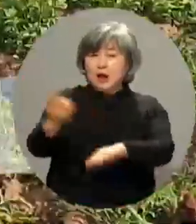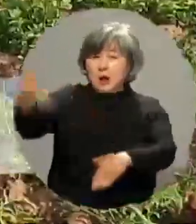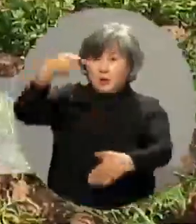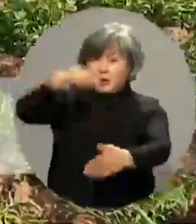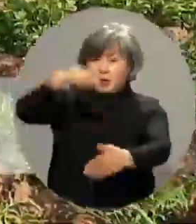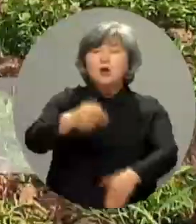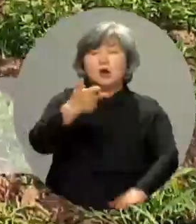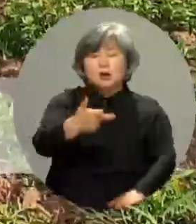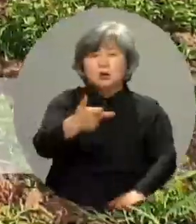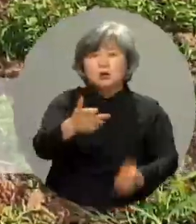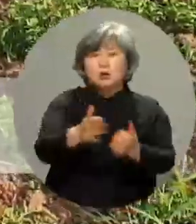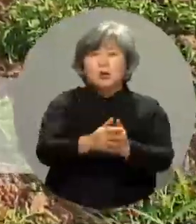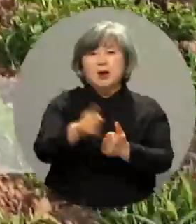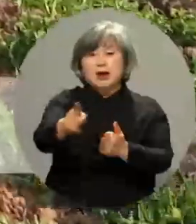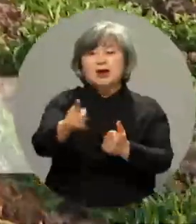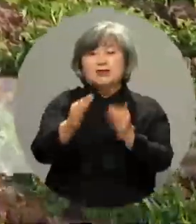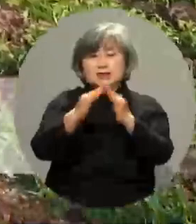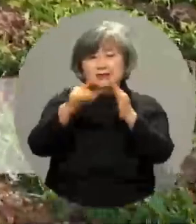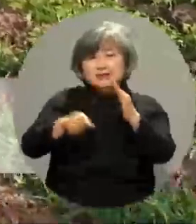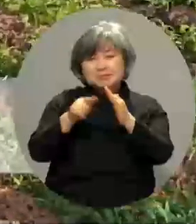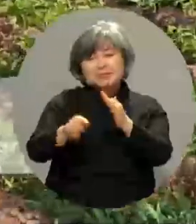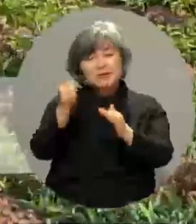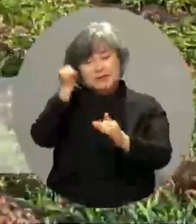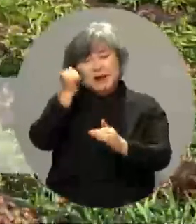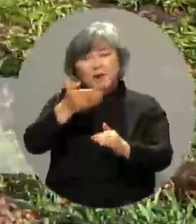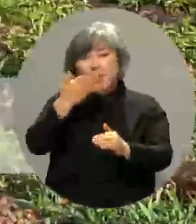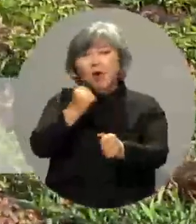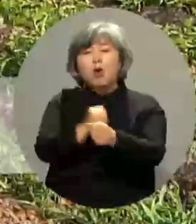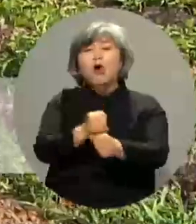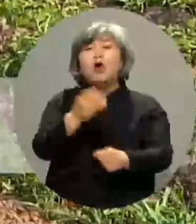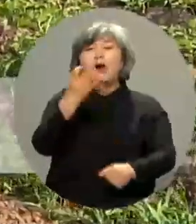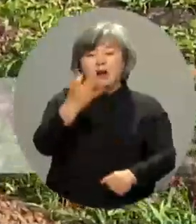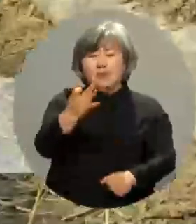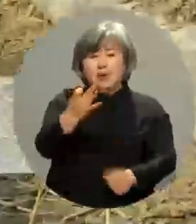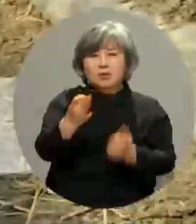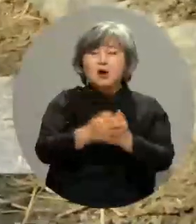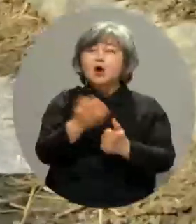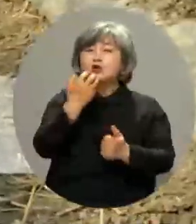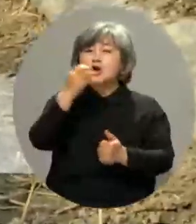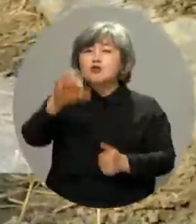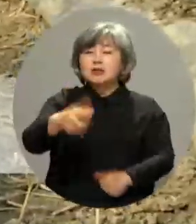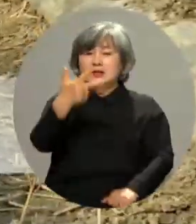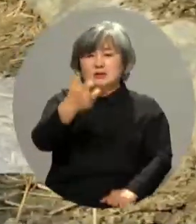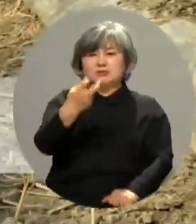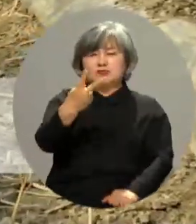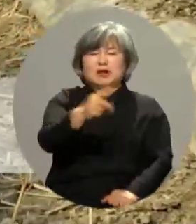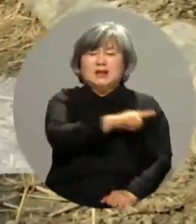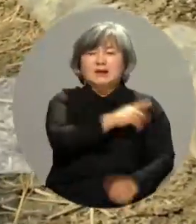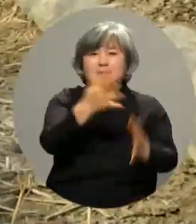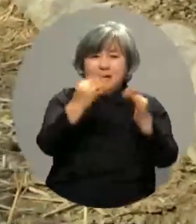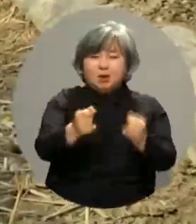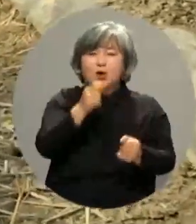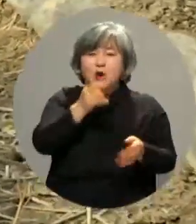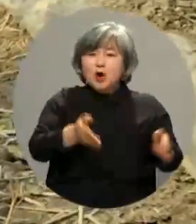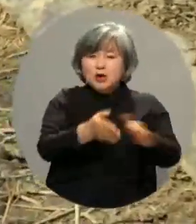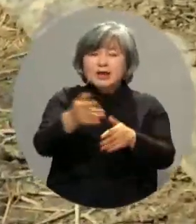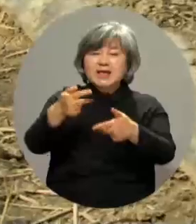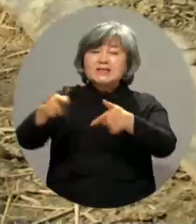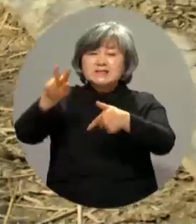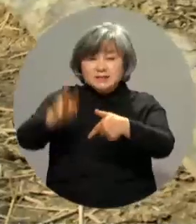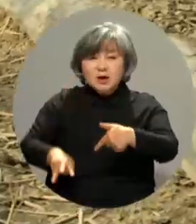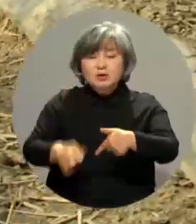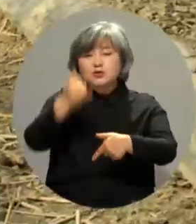센터형 17명 홈스테이 형이 4명이고 출신지역은 서울이 이른 두 명으로 가장 많고 경기와